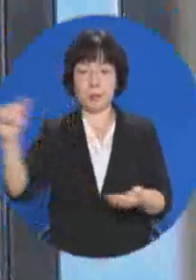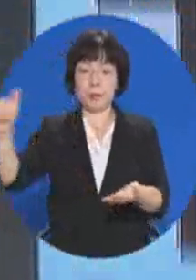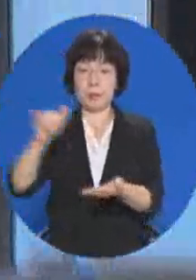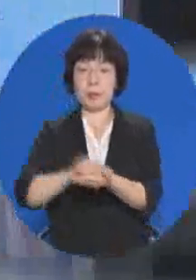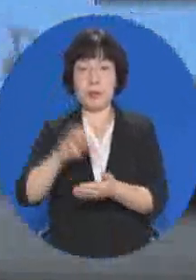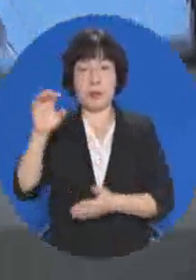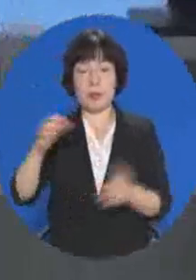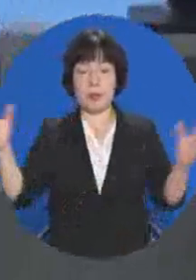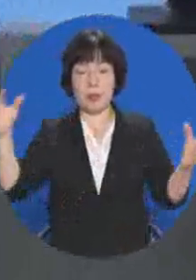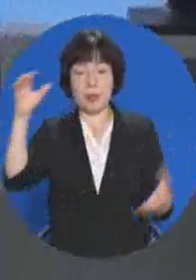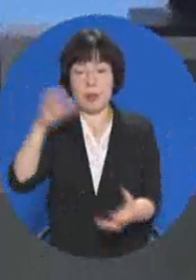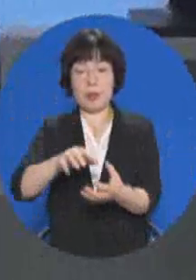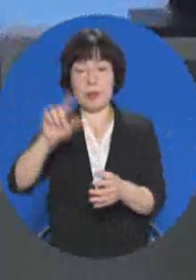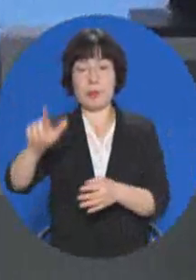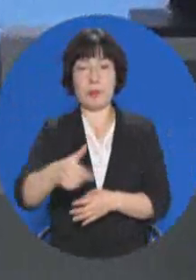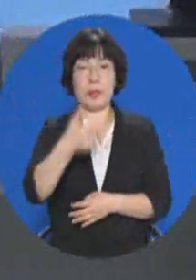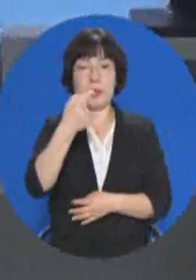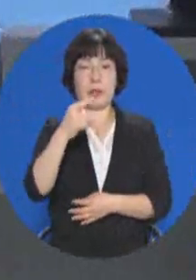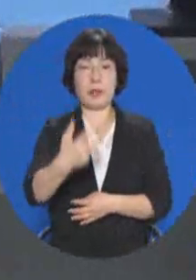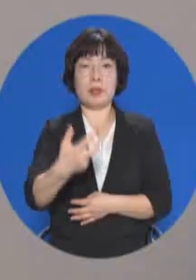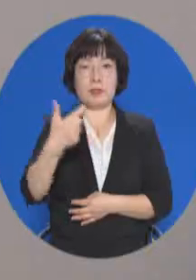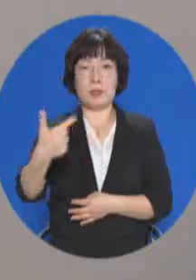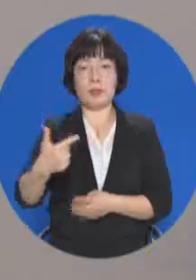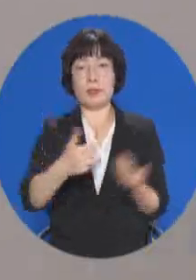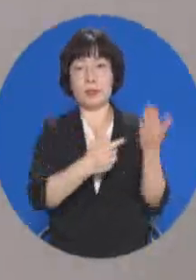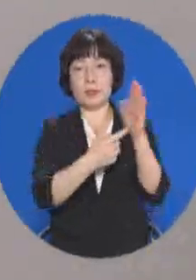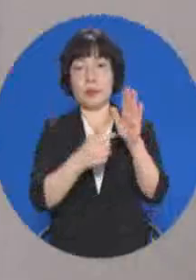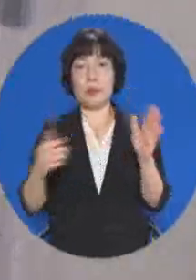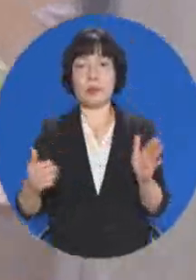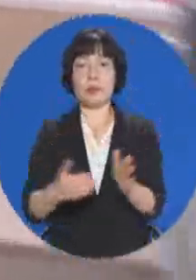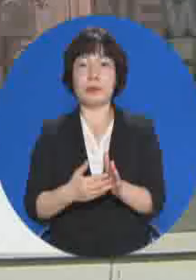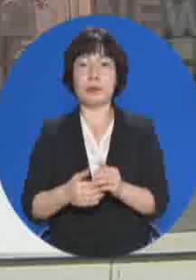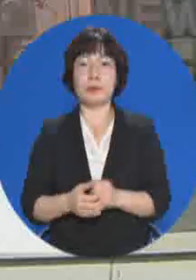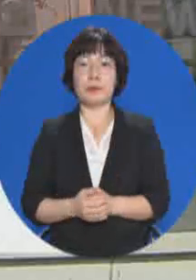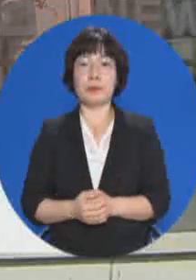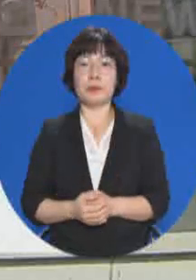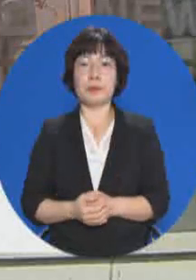해외 유입 40명 등 모두 176명입니다.